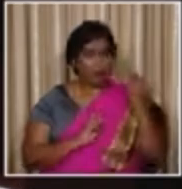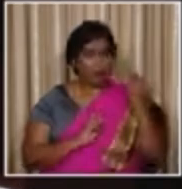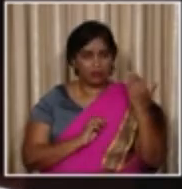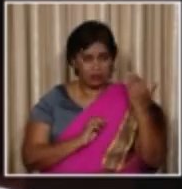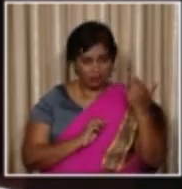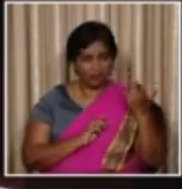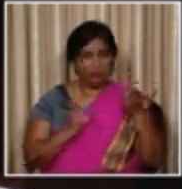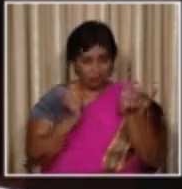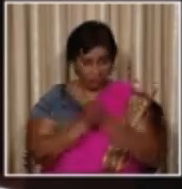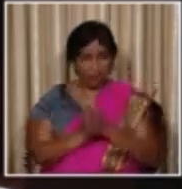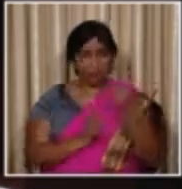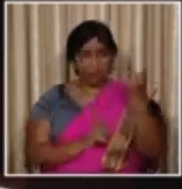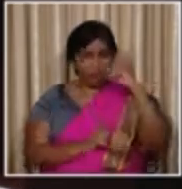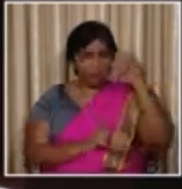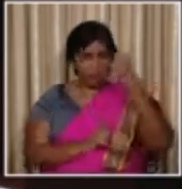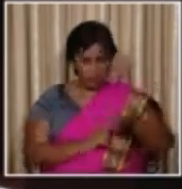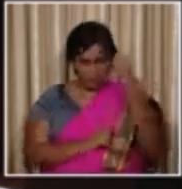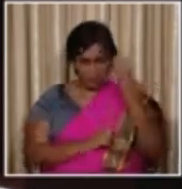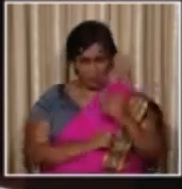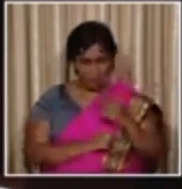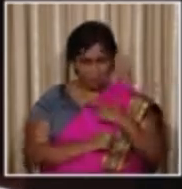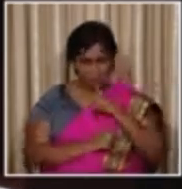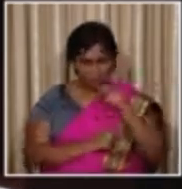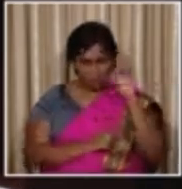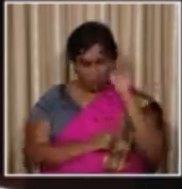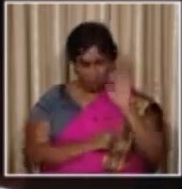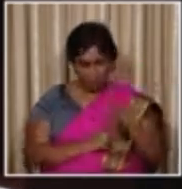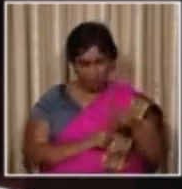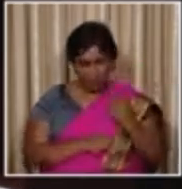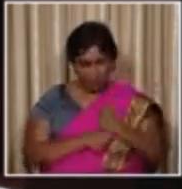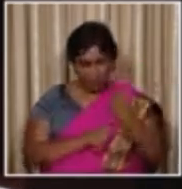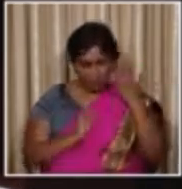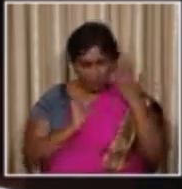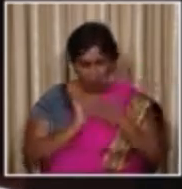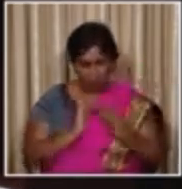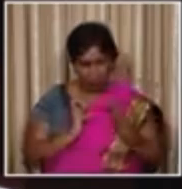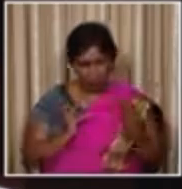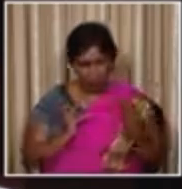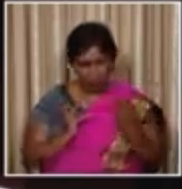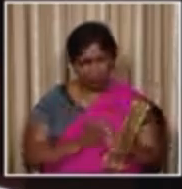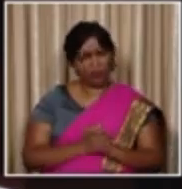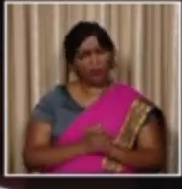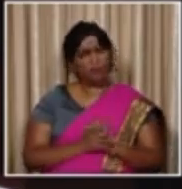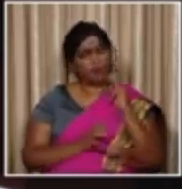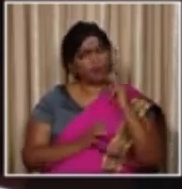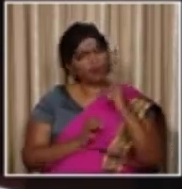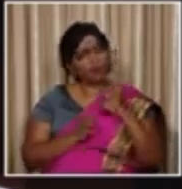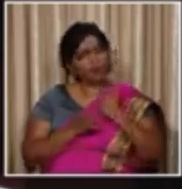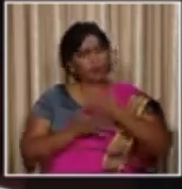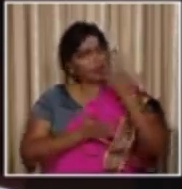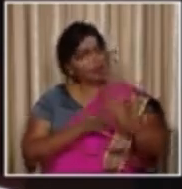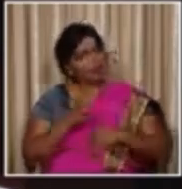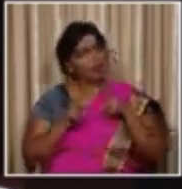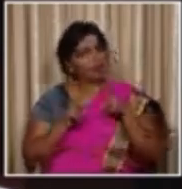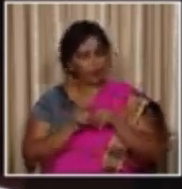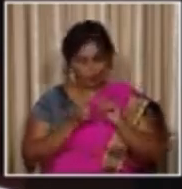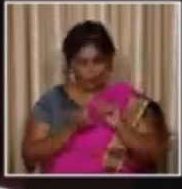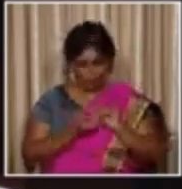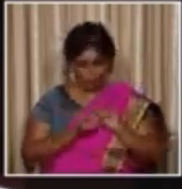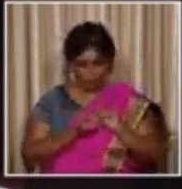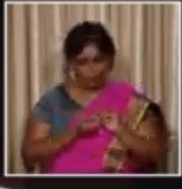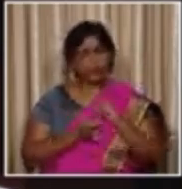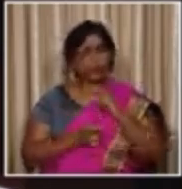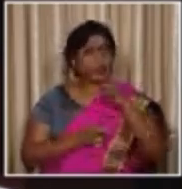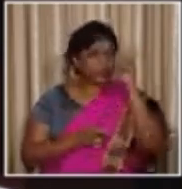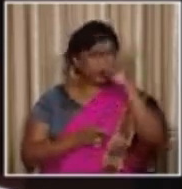එයාටත් එක්කද මේ වැඩි කරගත්තේ? මම අහන්න කැමතියි මොකද රජයේ මතය? ඇතැම් වාර්තාවලට අනුව මෙම